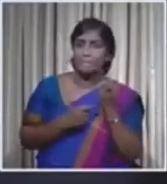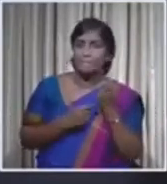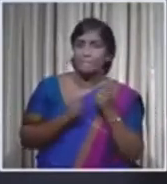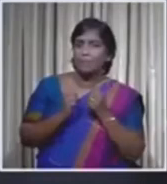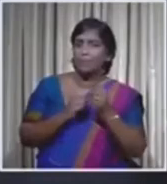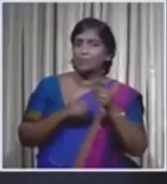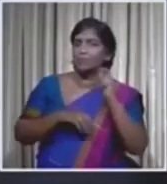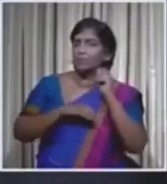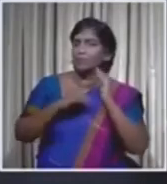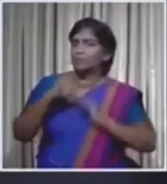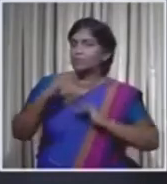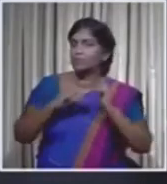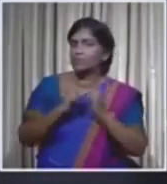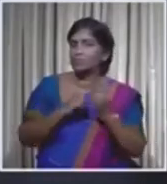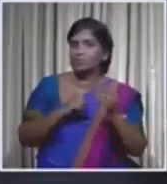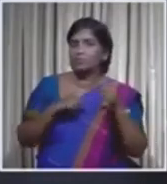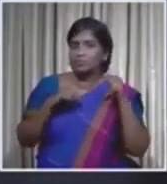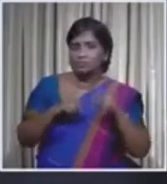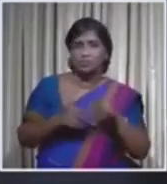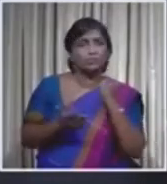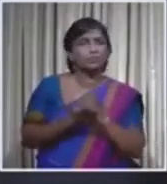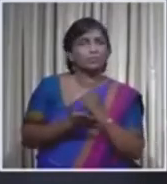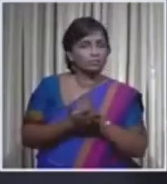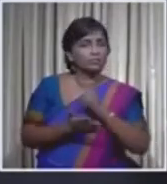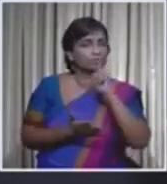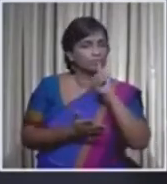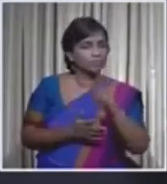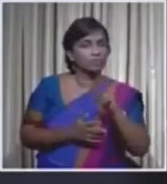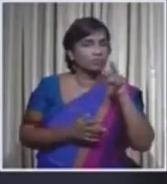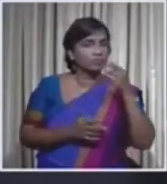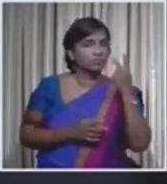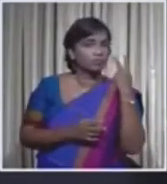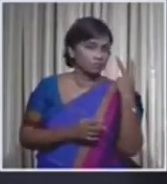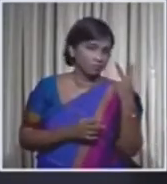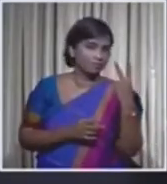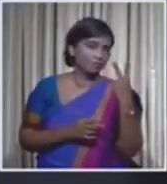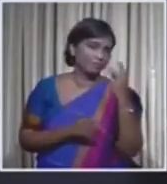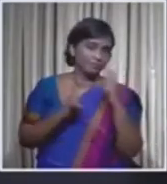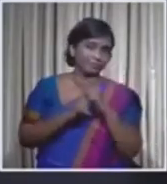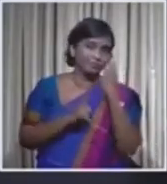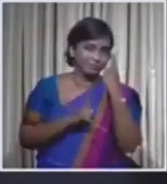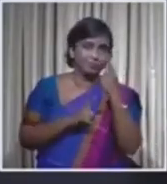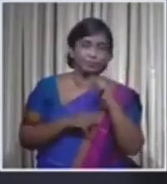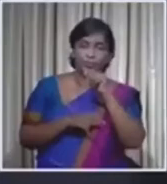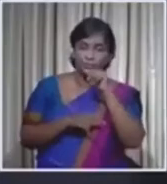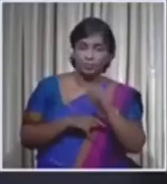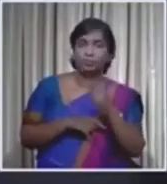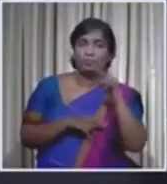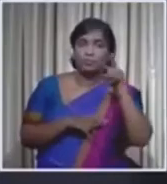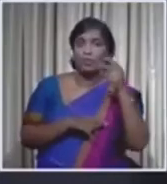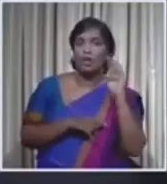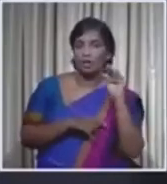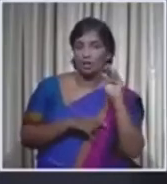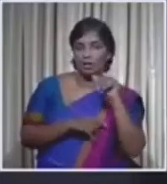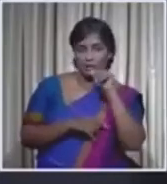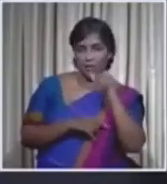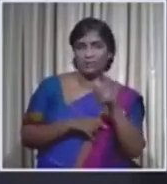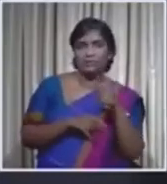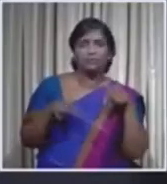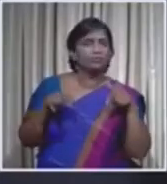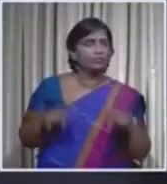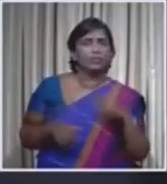කරන්න යන පියවර. දැන් තම බැංකුව කියනවා 202යි කියලා. අපි දන්නවා ඇත්ත ක්‍රමය 240යි.